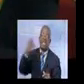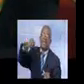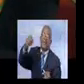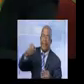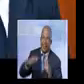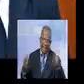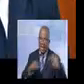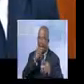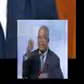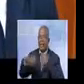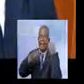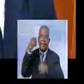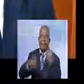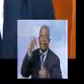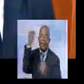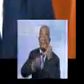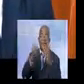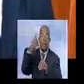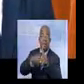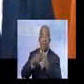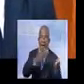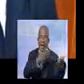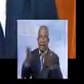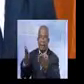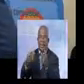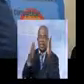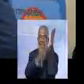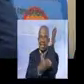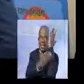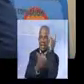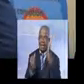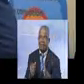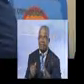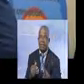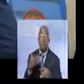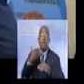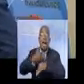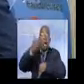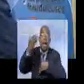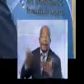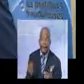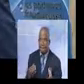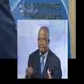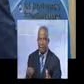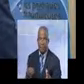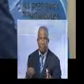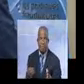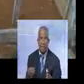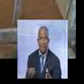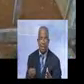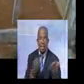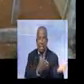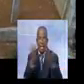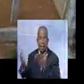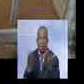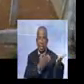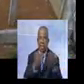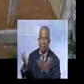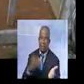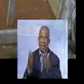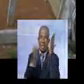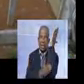cette période. Bien que l'État se soit engagé financièrement, certains n'ont jusque-là pas encore connu d'exécution, quand d'autres